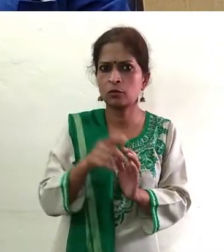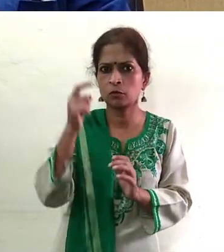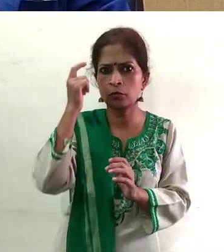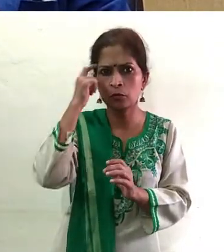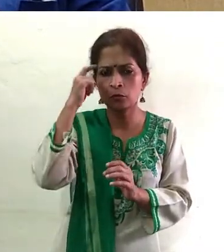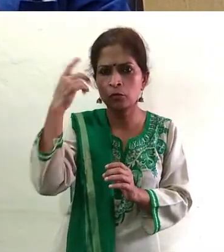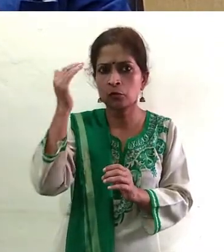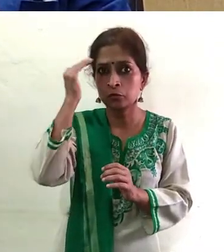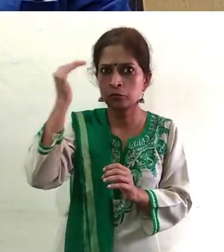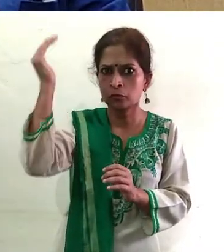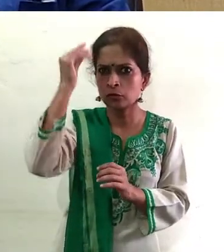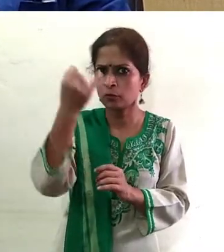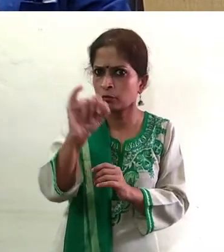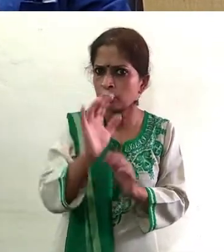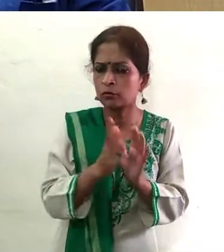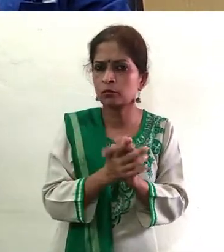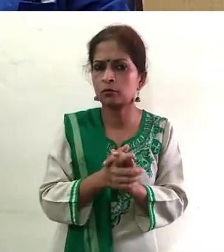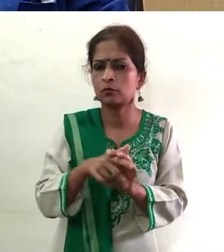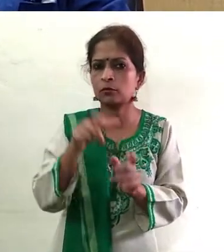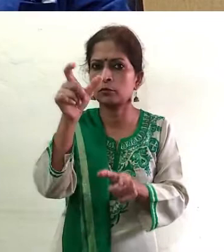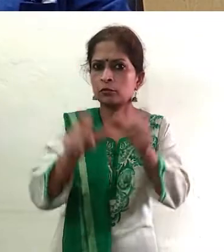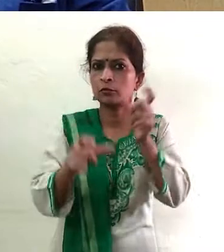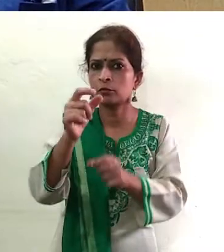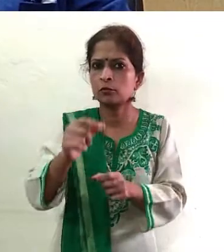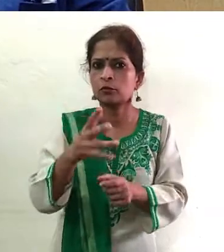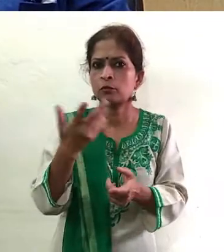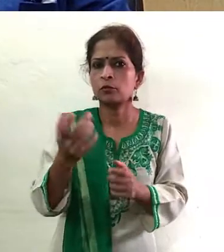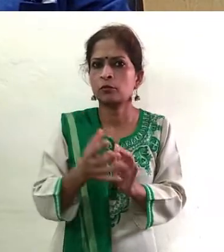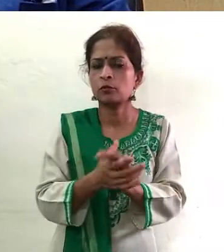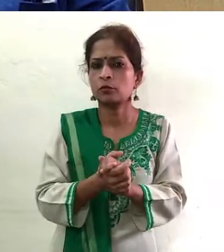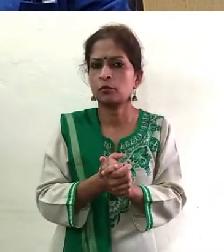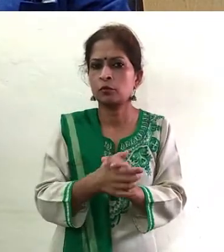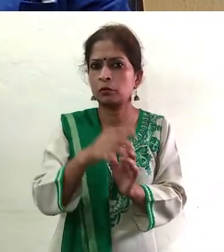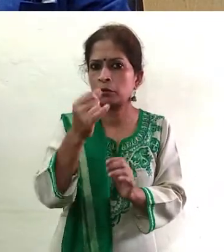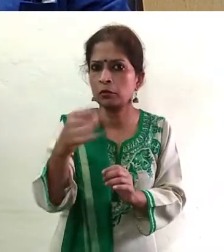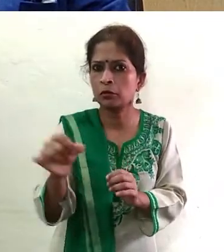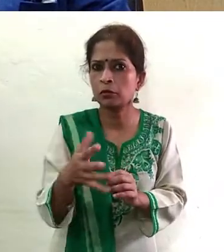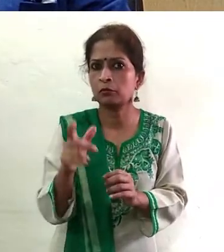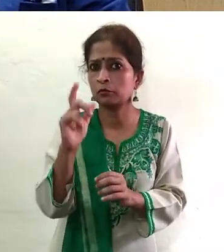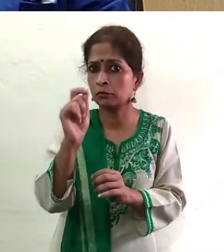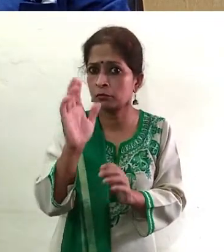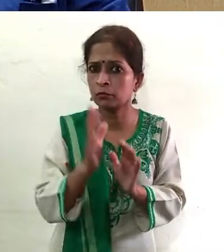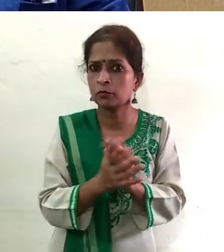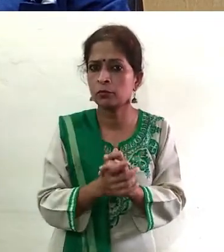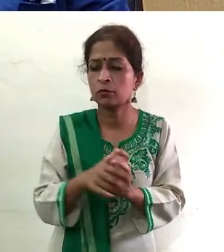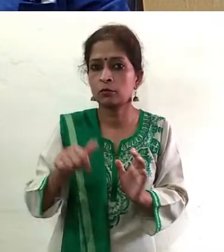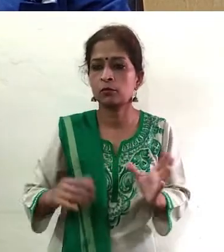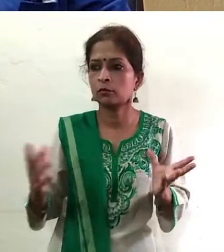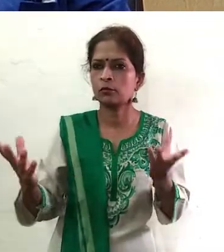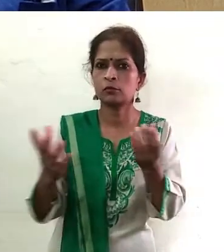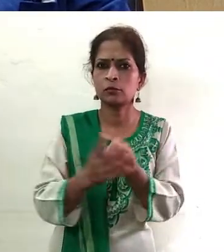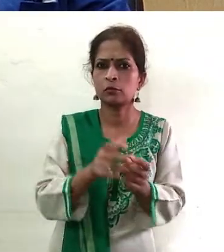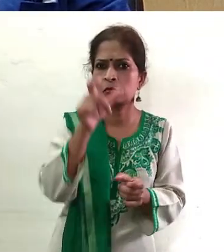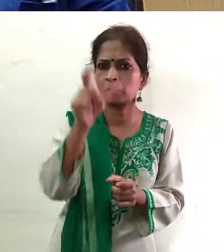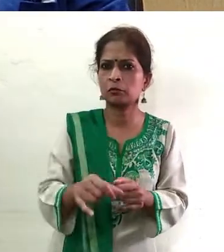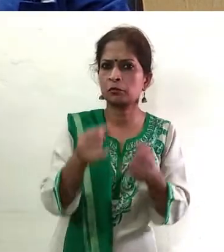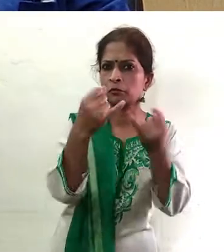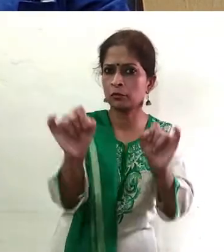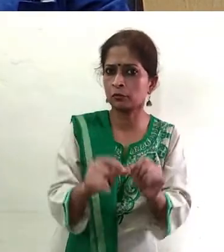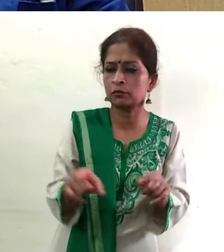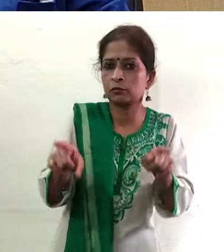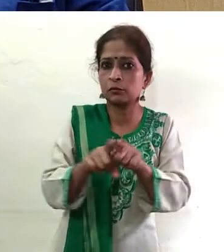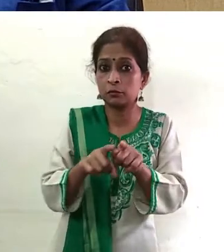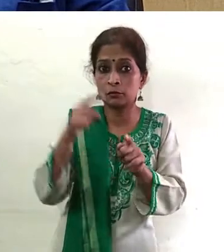करके खलनायक का काम किया होगा है जिसे हम आज भी खलनायक के तौर पर याद करते रहेंगे